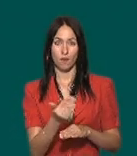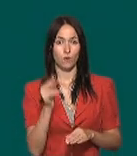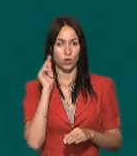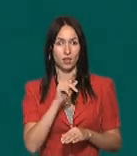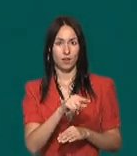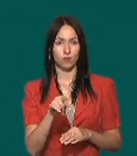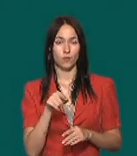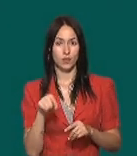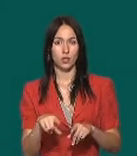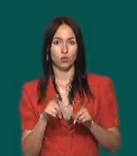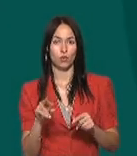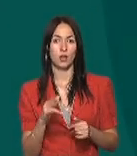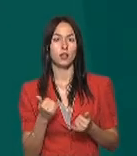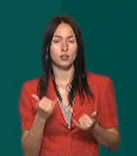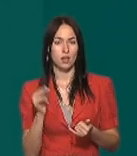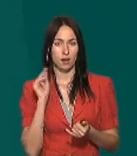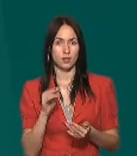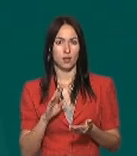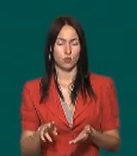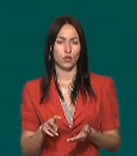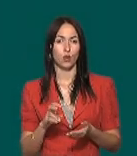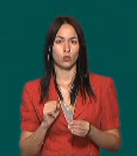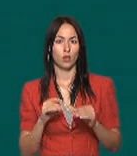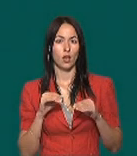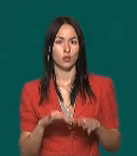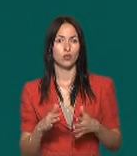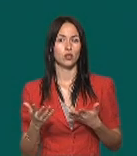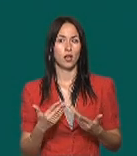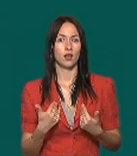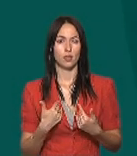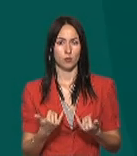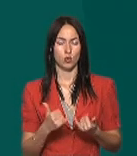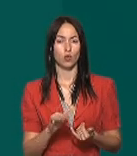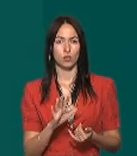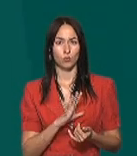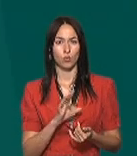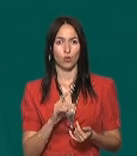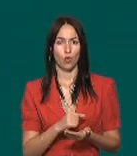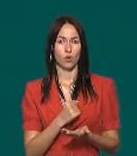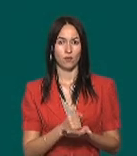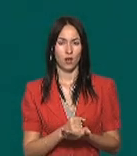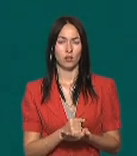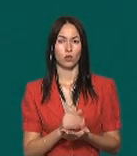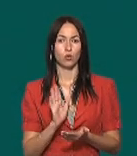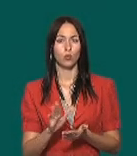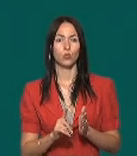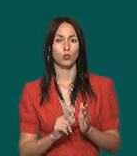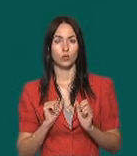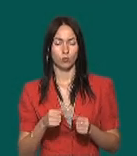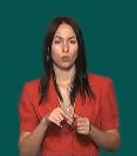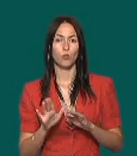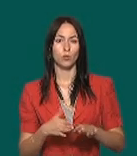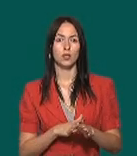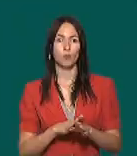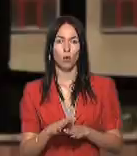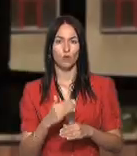тих школах, яких і зараз навчаються. Рішення, яке нам сьогодні було ухвалено, набере чинності лише після повної